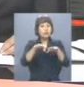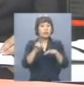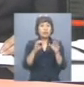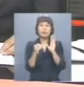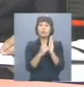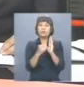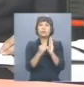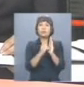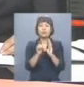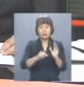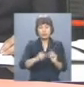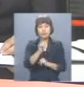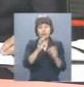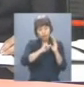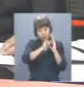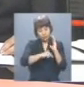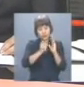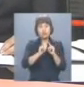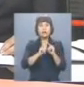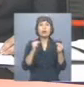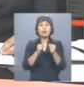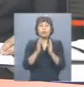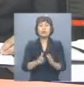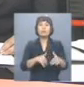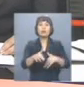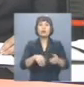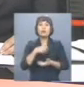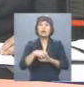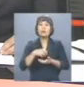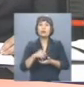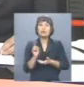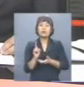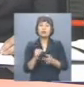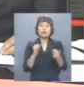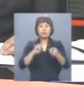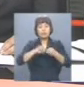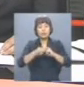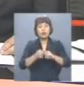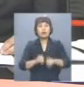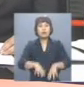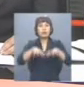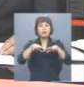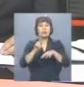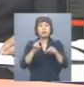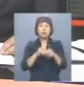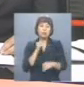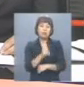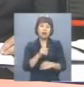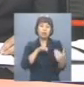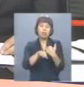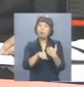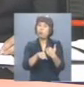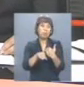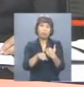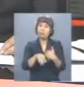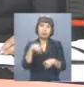และปริมณฑลประชาชนมากกว่าครึ่งมีการเปิดเผยนะคะบอกว่าได้รับผลกระทบทางด้านของการเดินทางมากที่สุดนะคะเพราะว่า